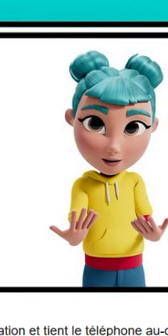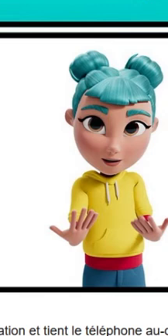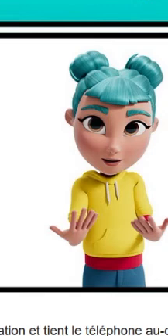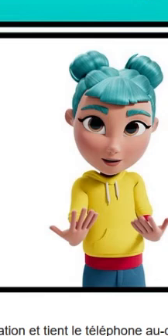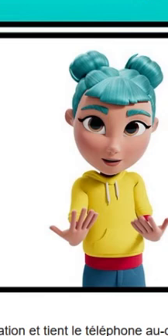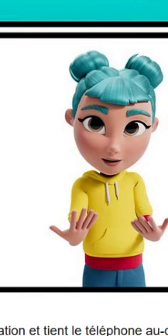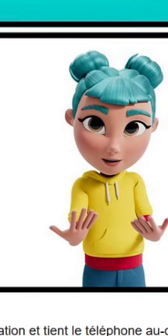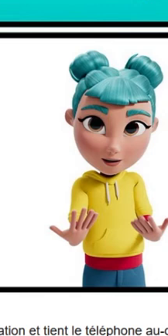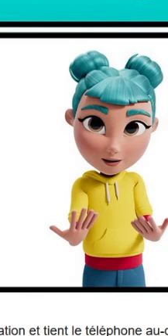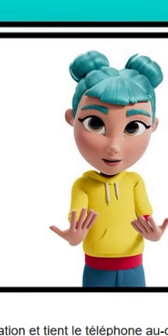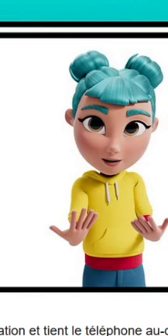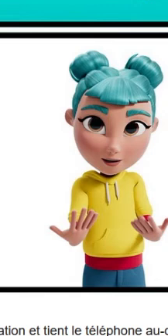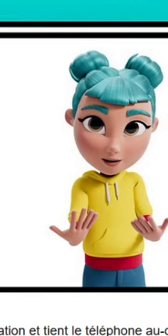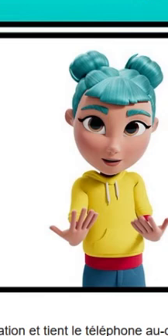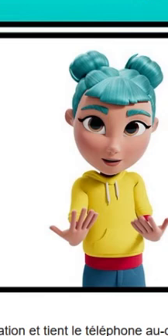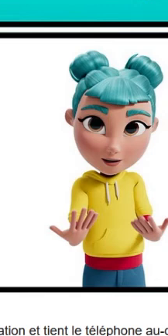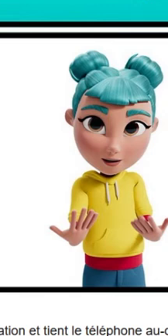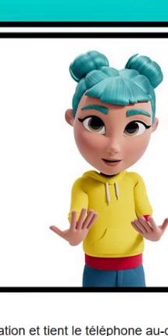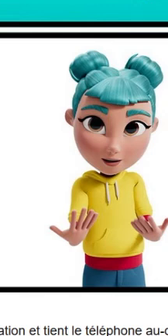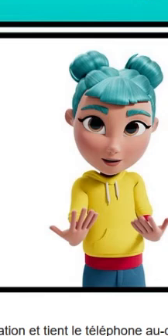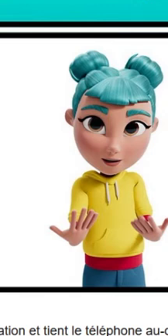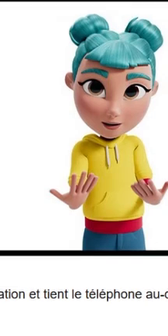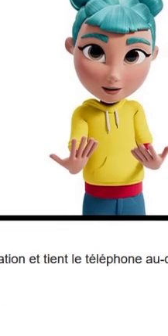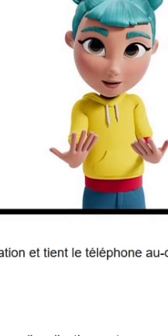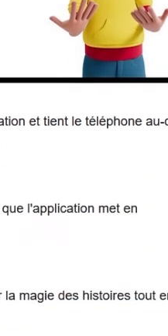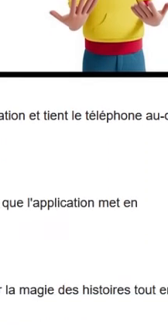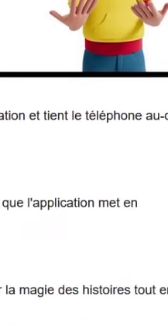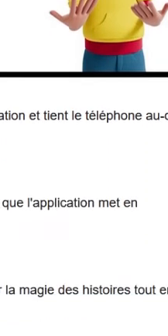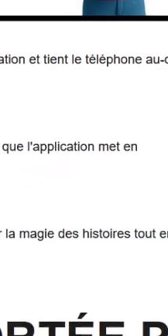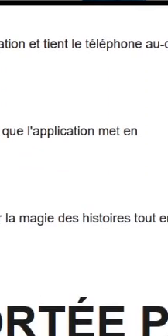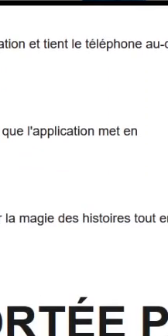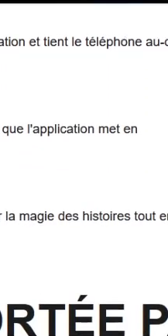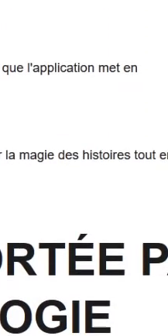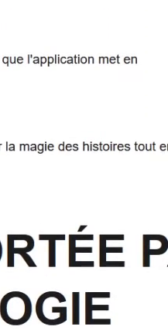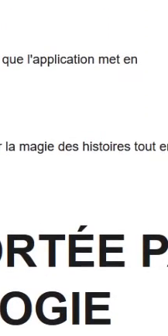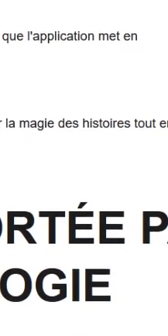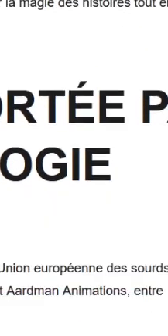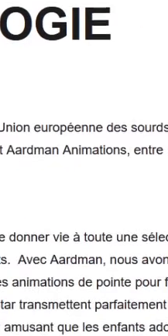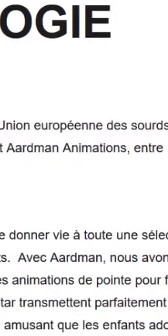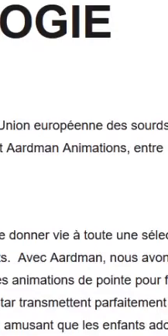vie. Là, t'es obligé d'utiliser plein d'outils à côté et tout.